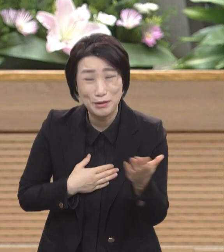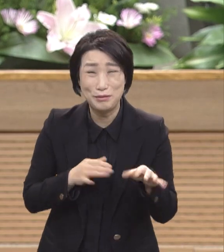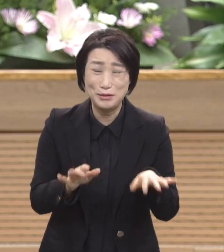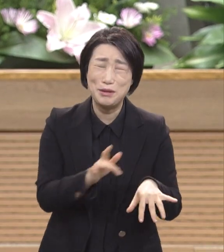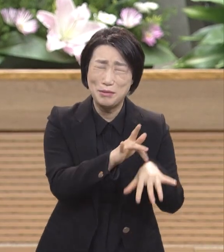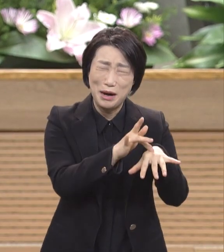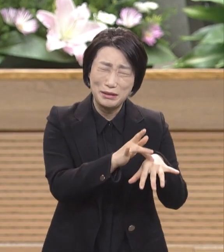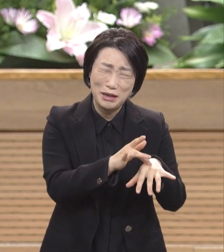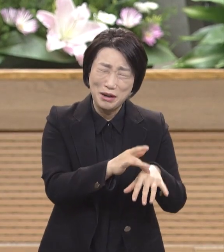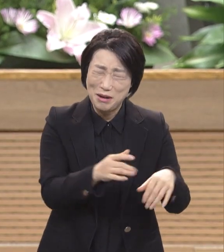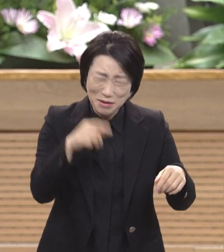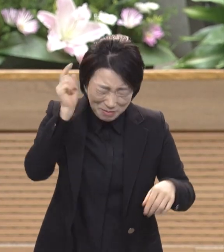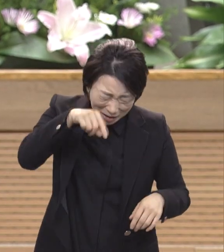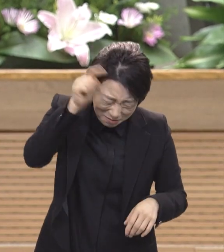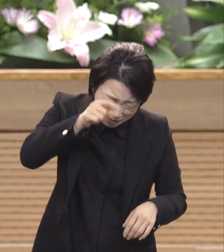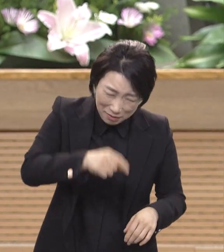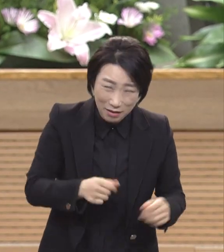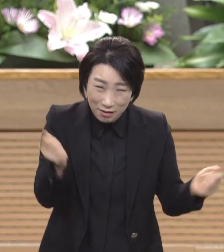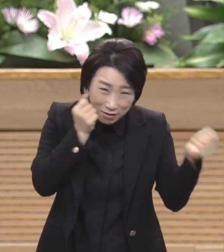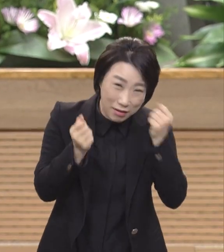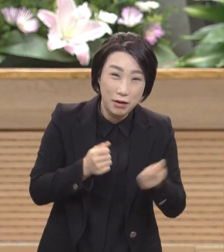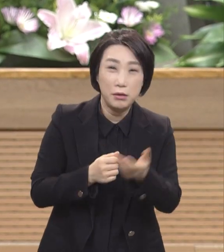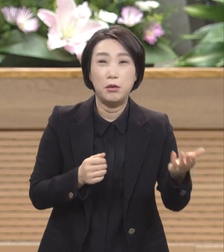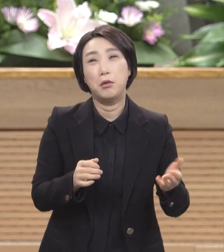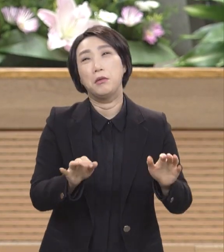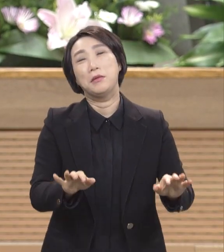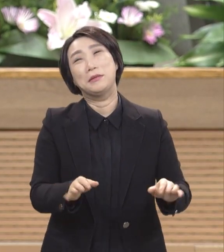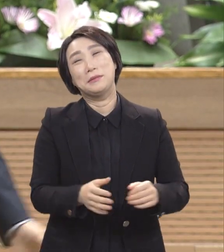요놈에게 매일 당하면서도